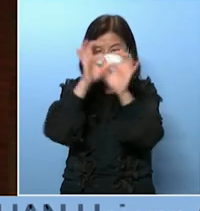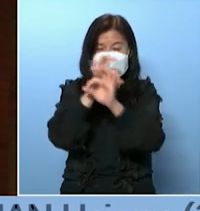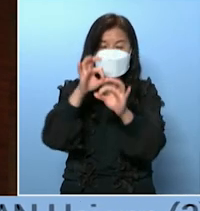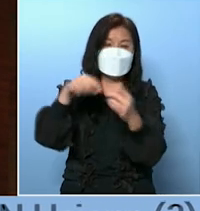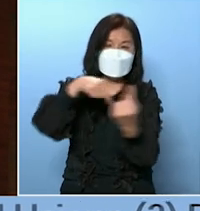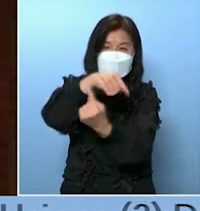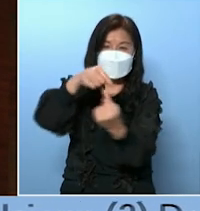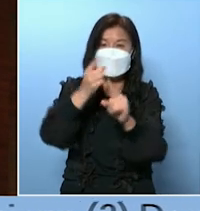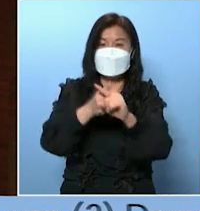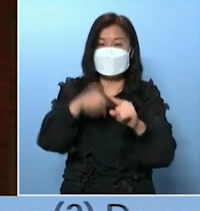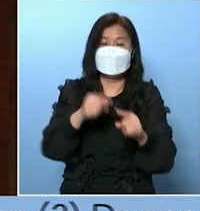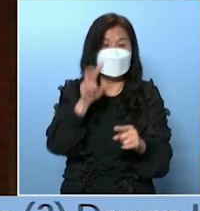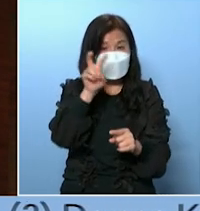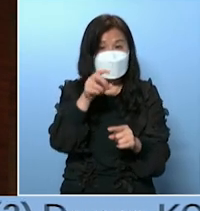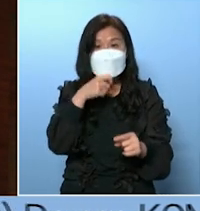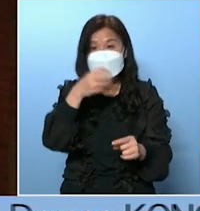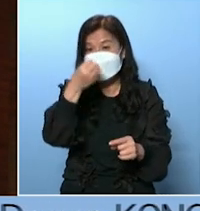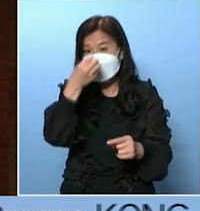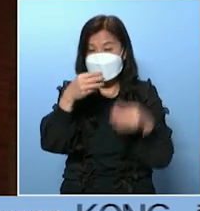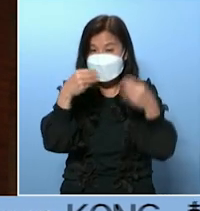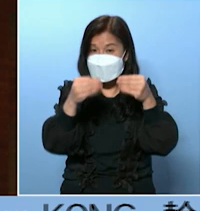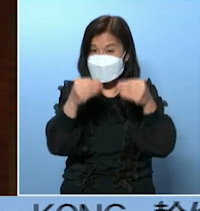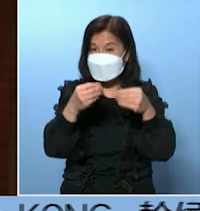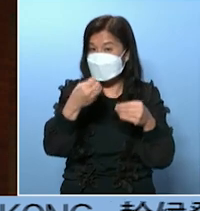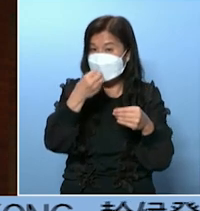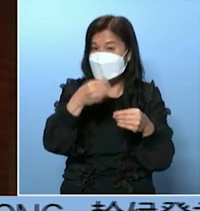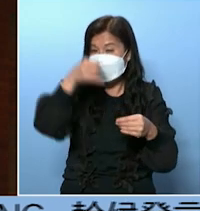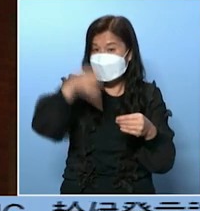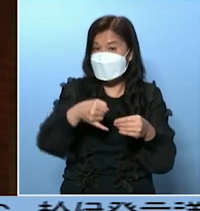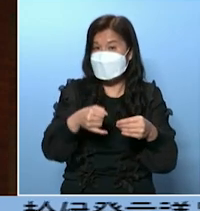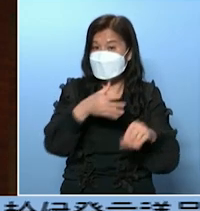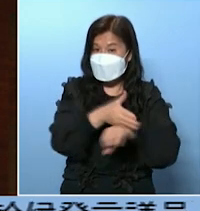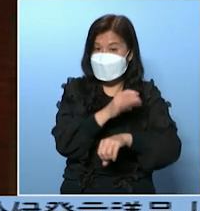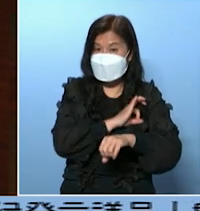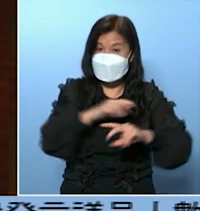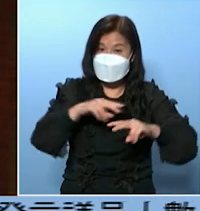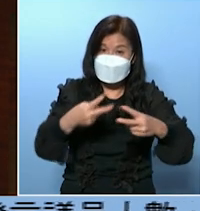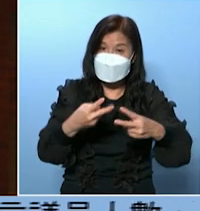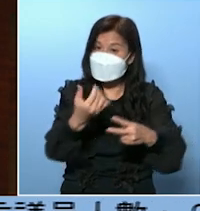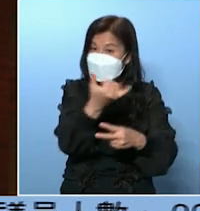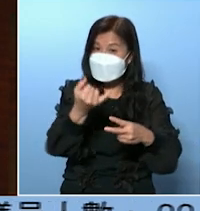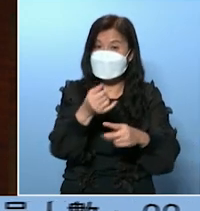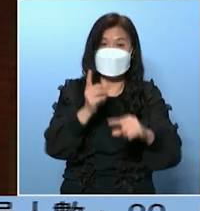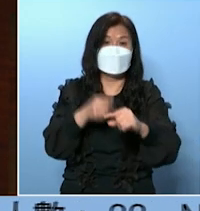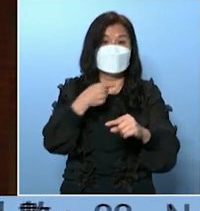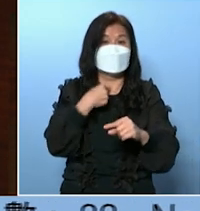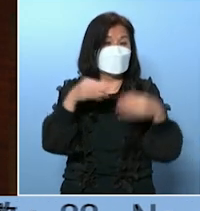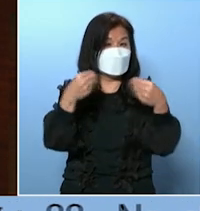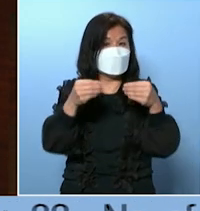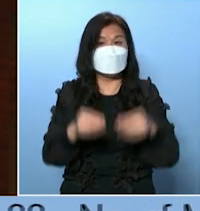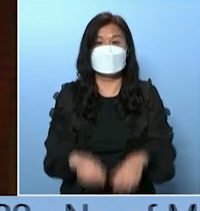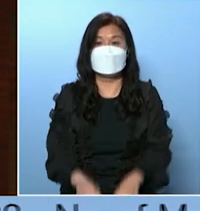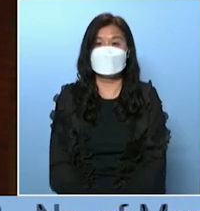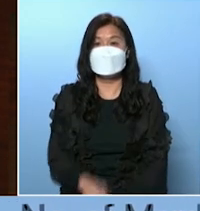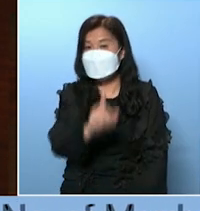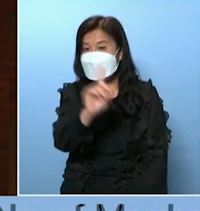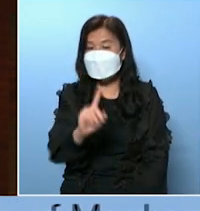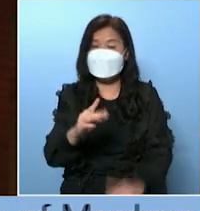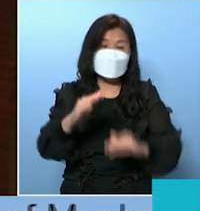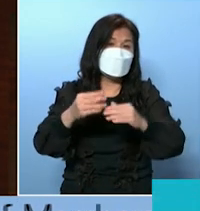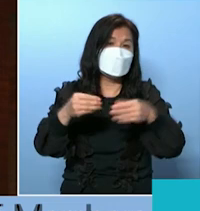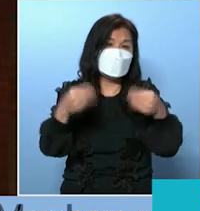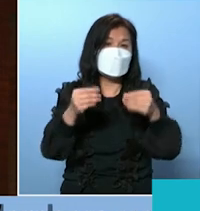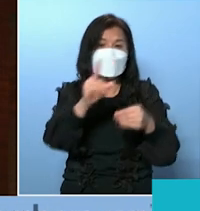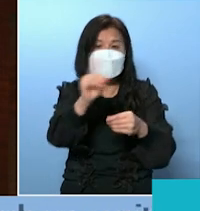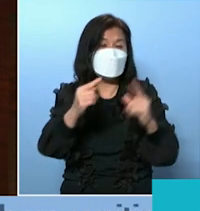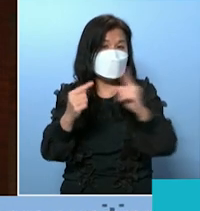討。究竟香港的教育是否未能配合社會發展呢？我們需要培養怎樣的人才呢？